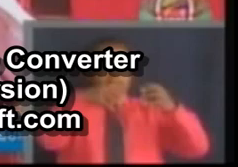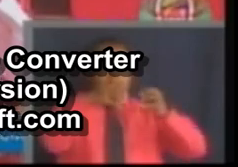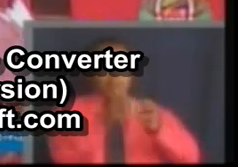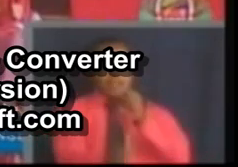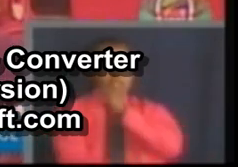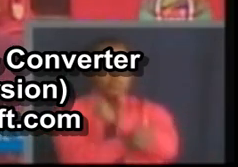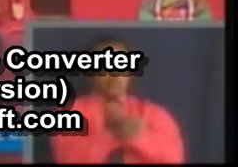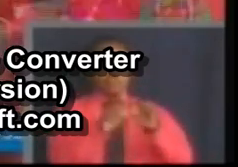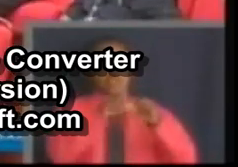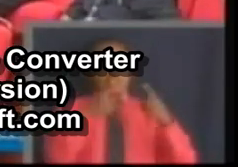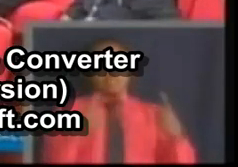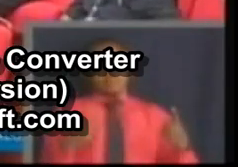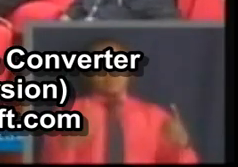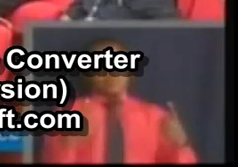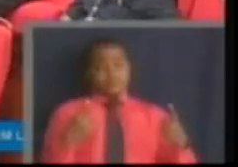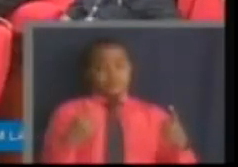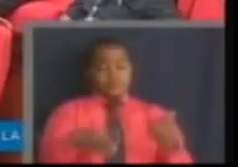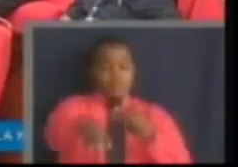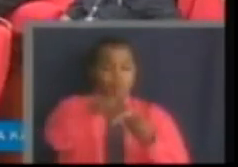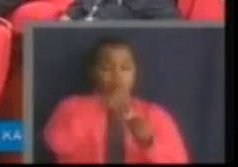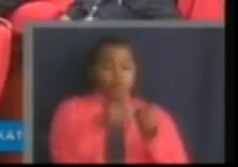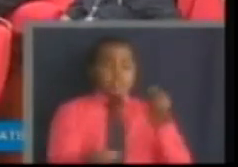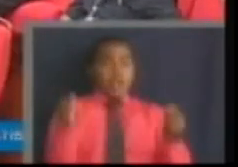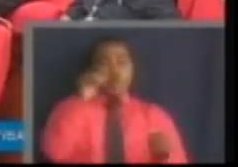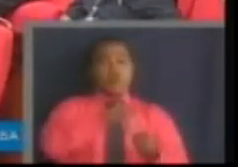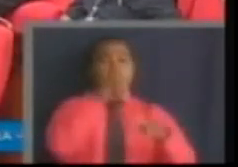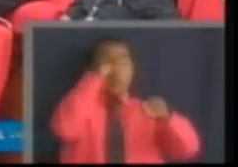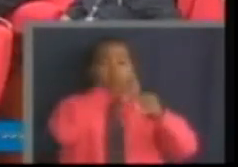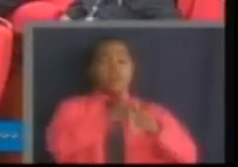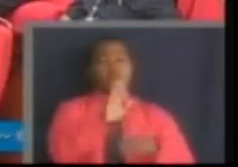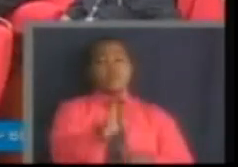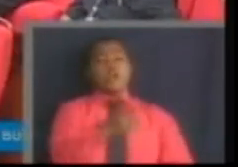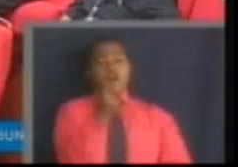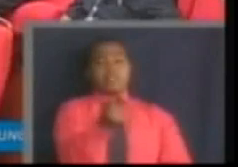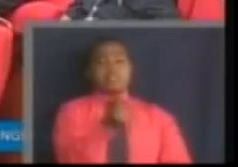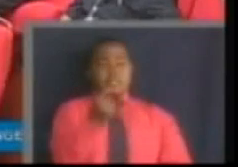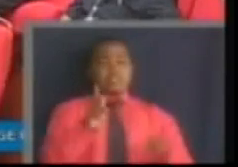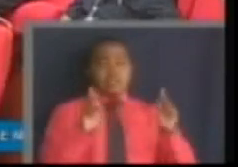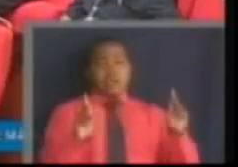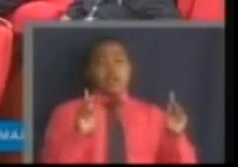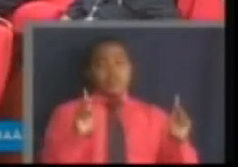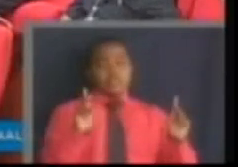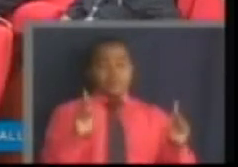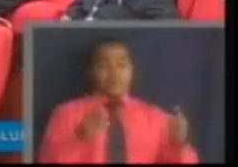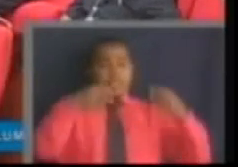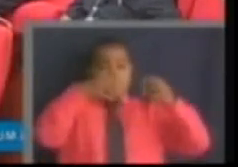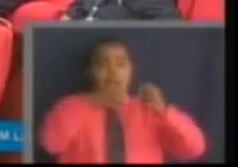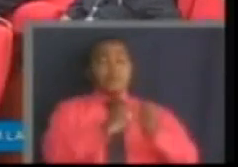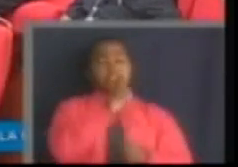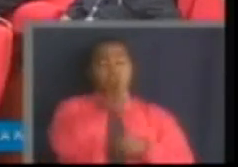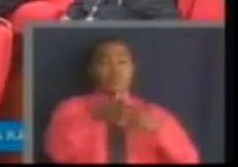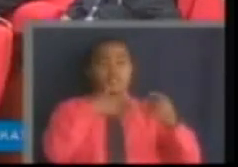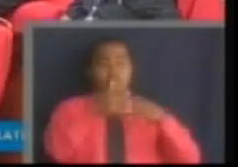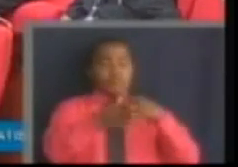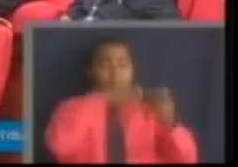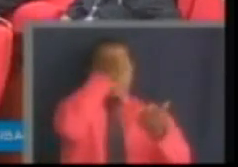Lakini mheshimiwa mwenyekiti, pamoja na kuongezwa kwa wajumbe hao wachache, kwa kawaida kamati huwa zinafanya maamuzi